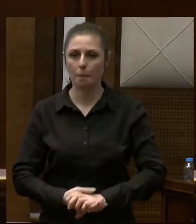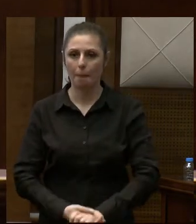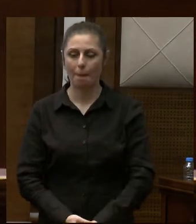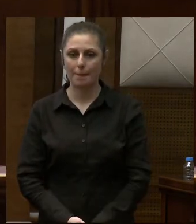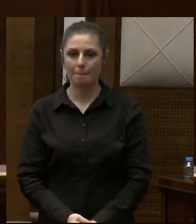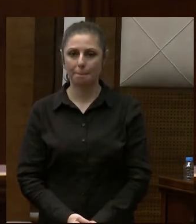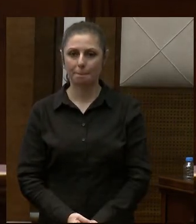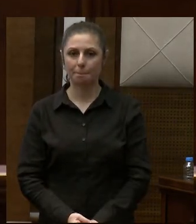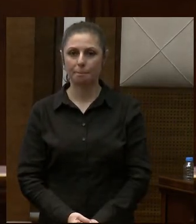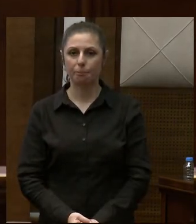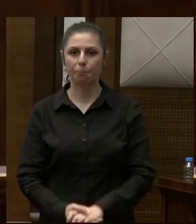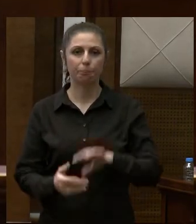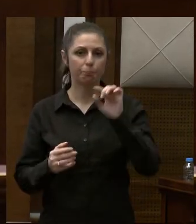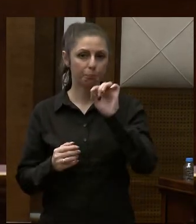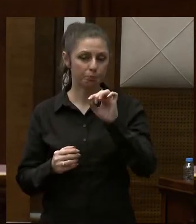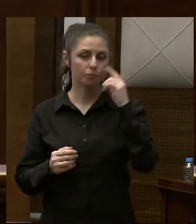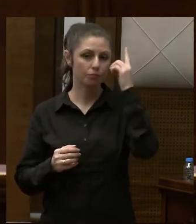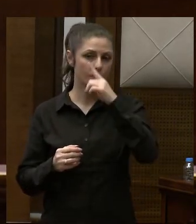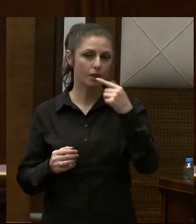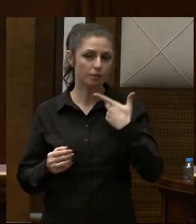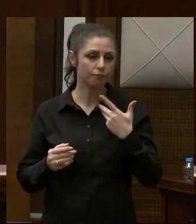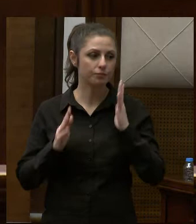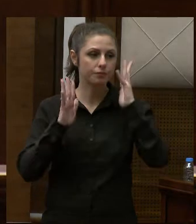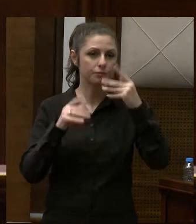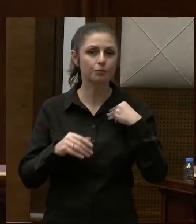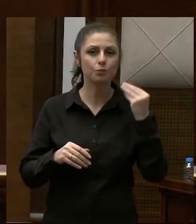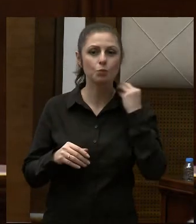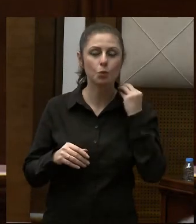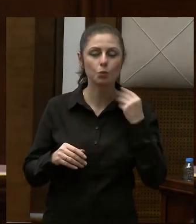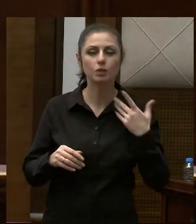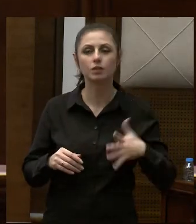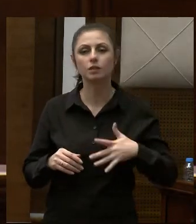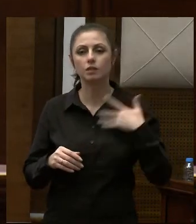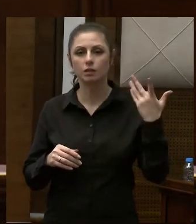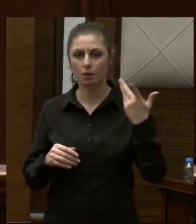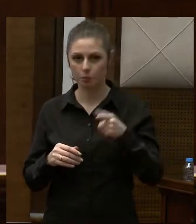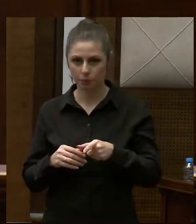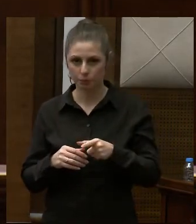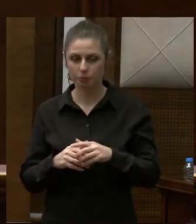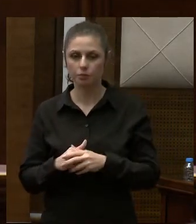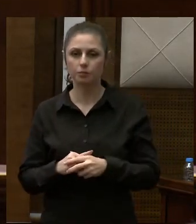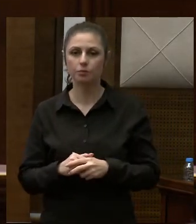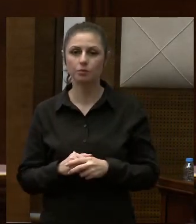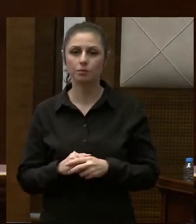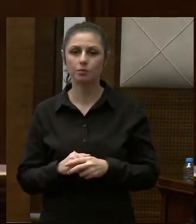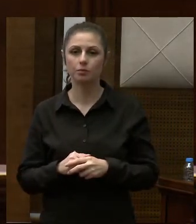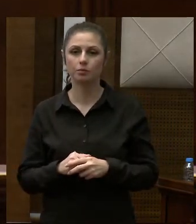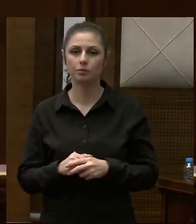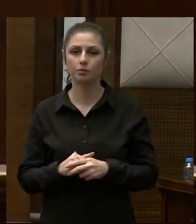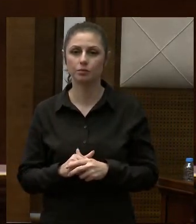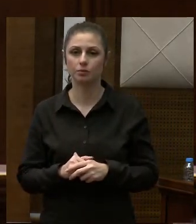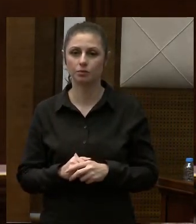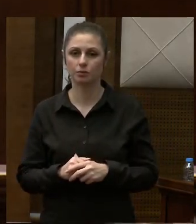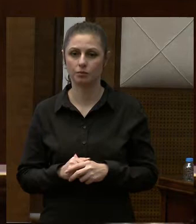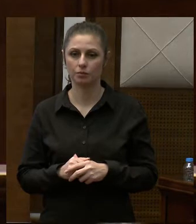ben de muhalefet gibi borçlanmaya karşı olan birisiyim. Ama biraz daha önce size